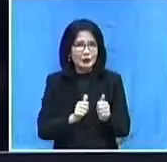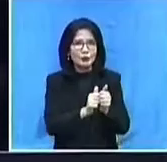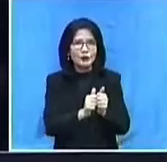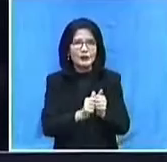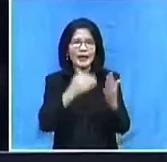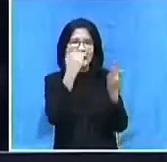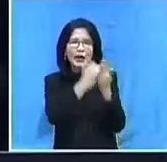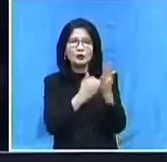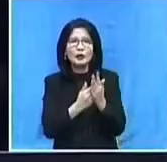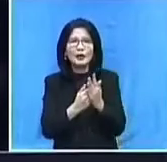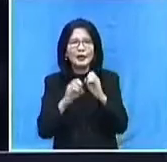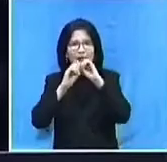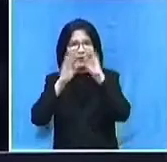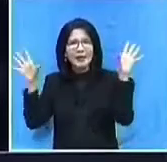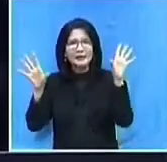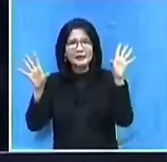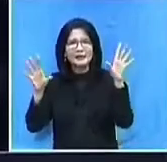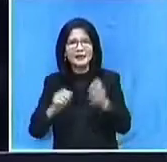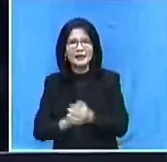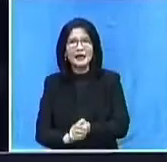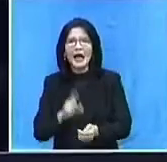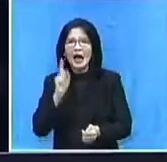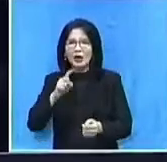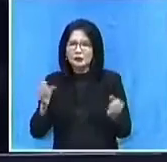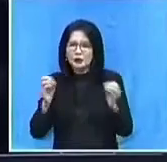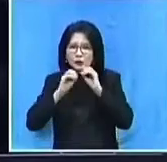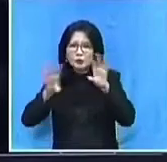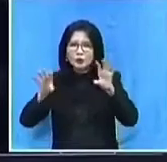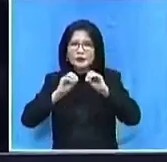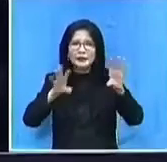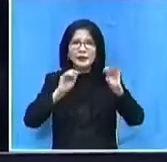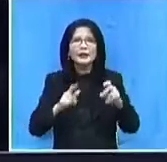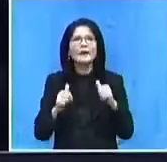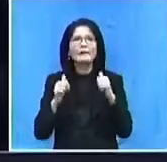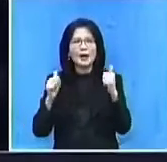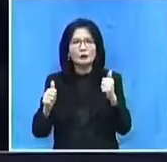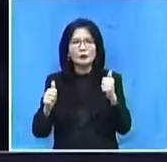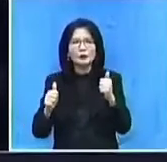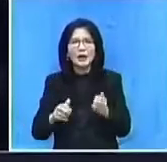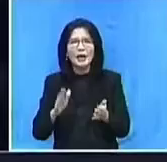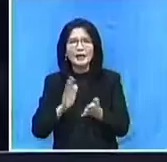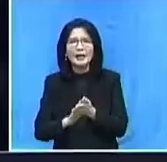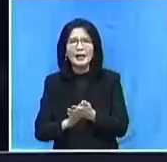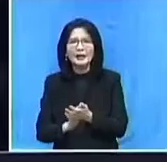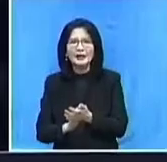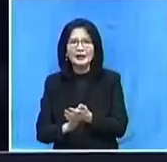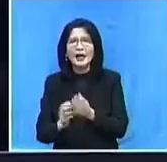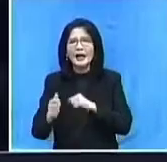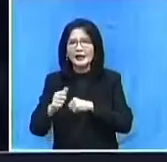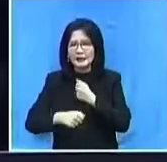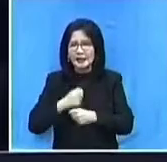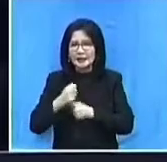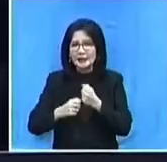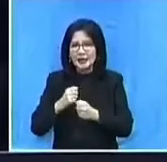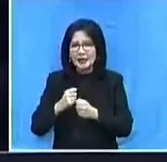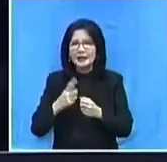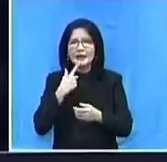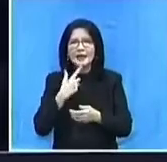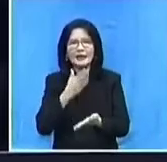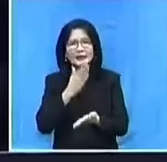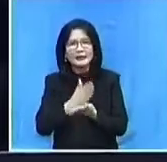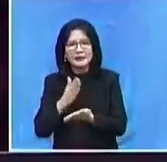jelas berkesinambungan disosialisasikan dengan baik serta dilaksanakan secara disiplin